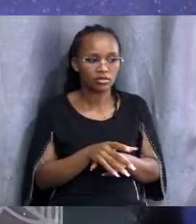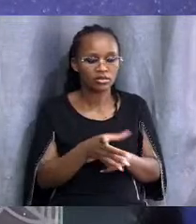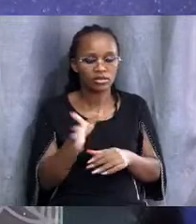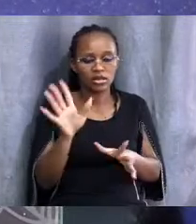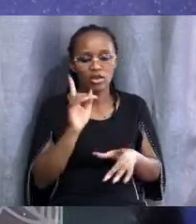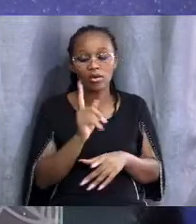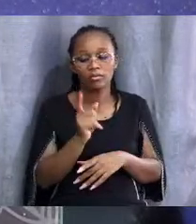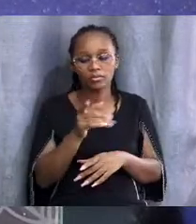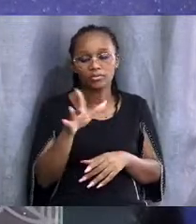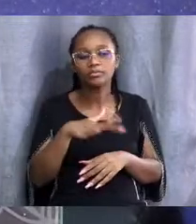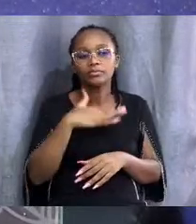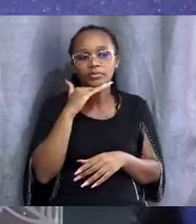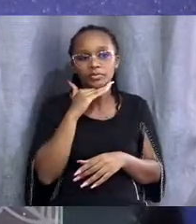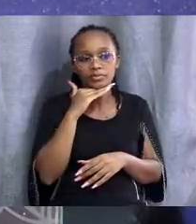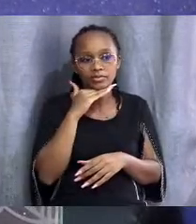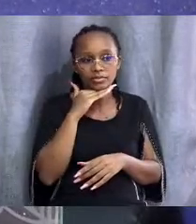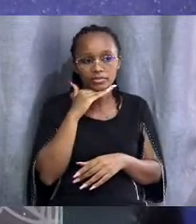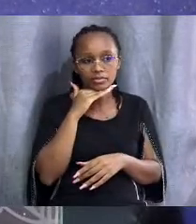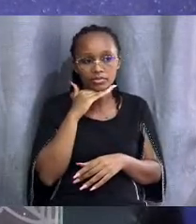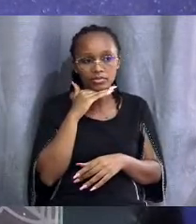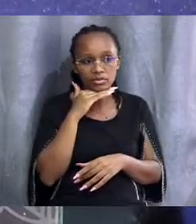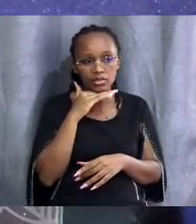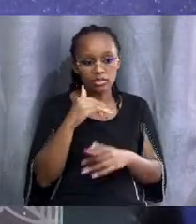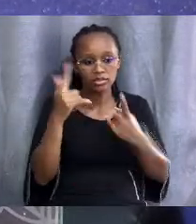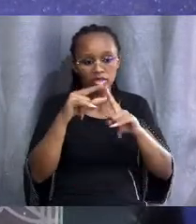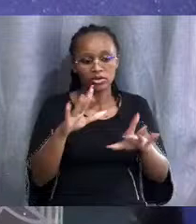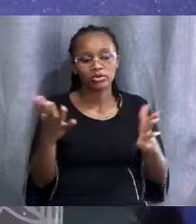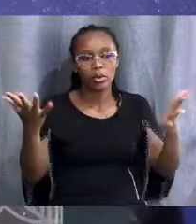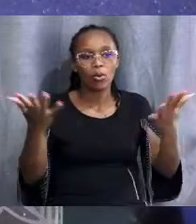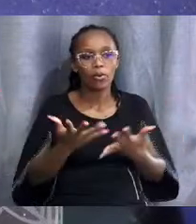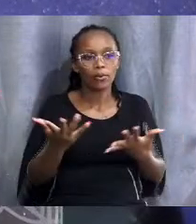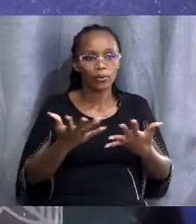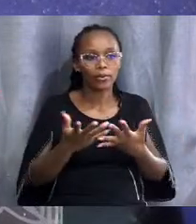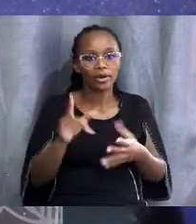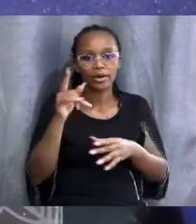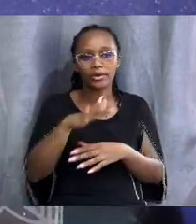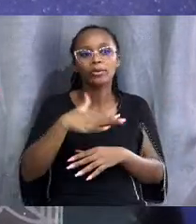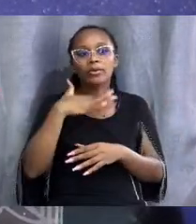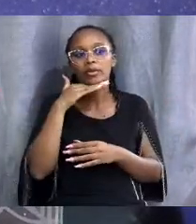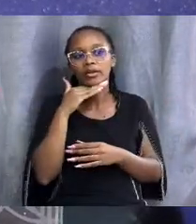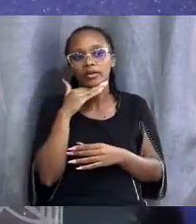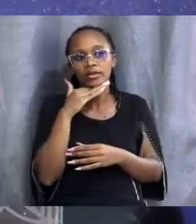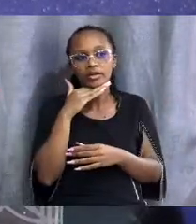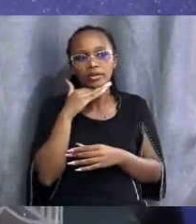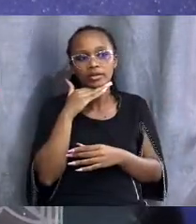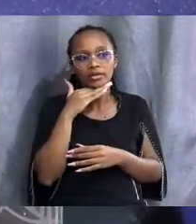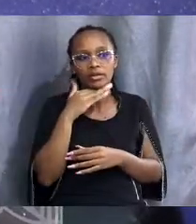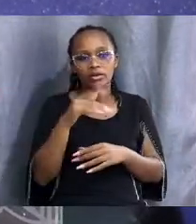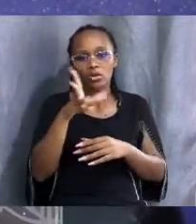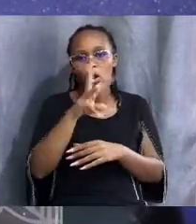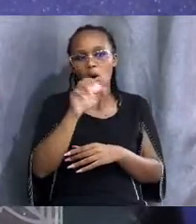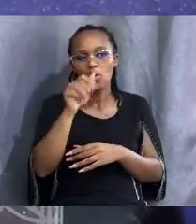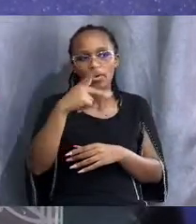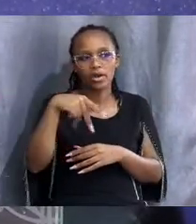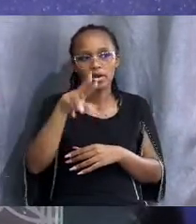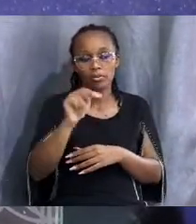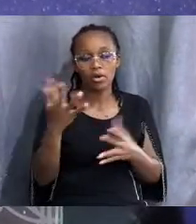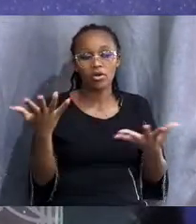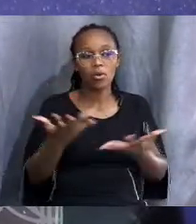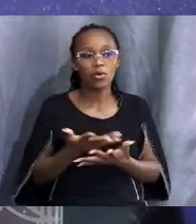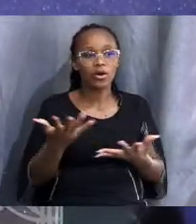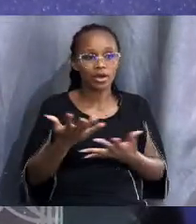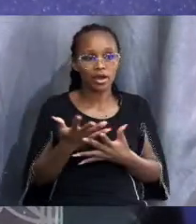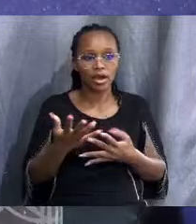you. Wege kuge kere utorani ya waku gokereha. Ewege kuge kere rufora waku